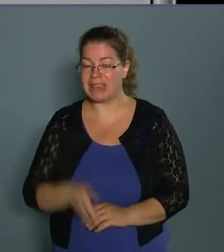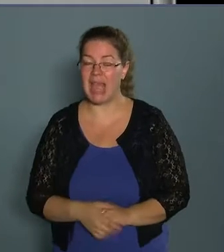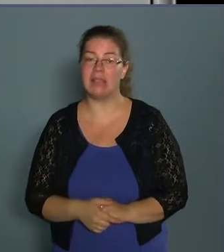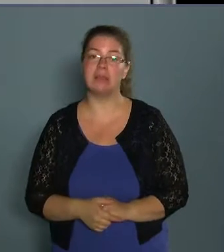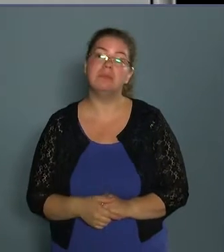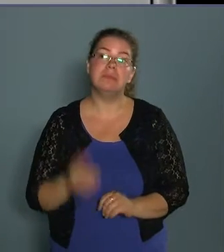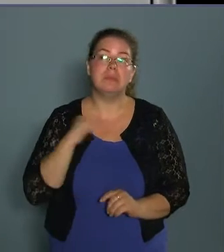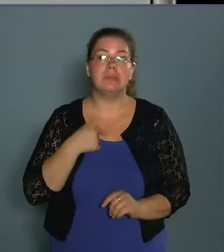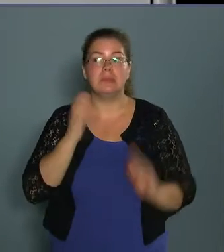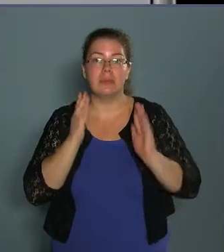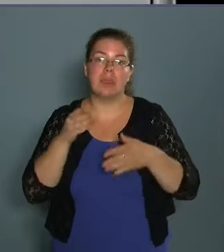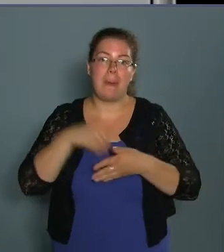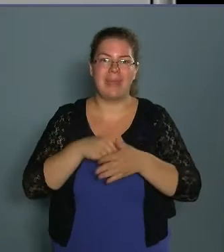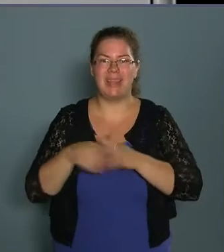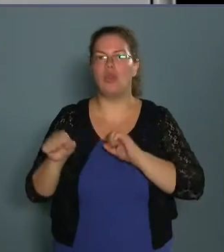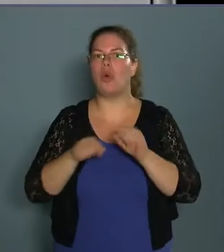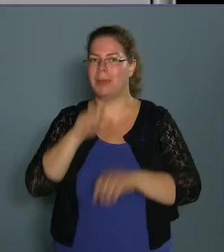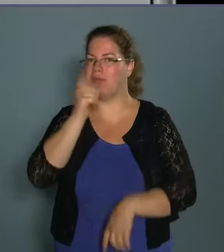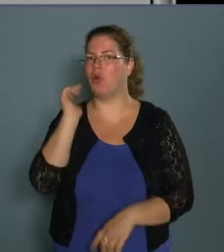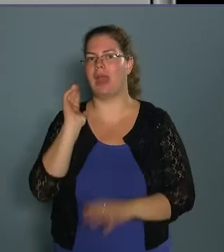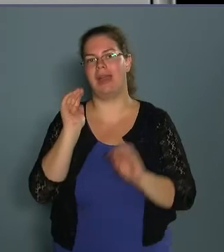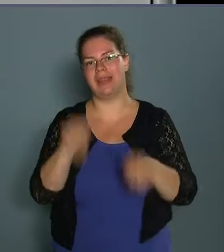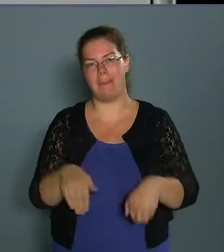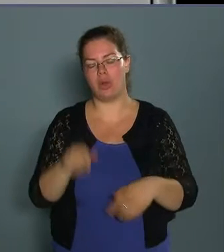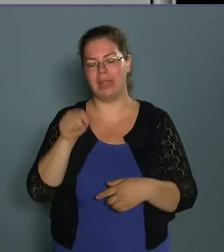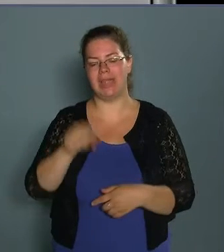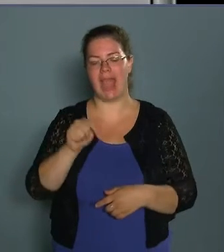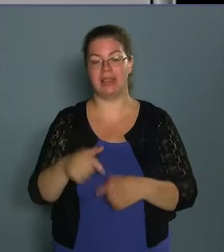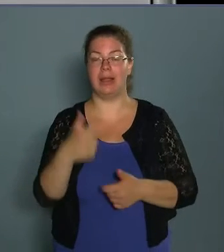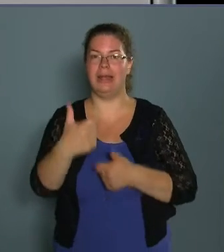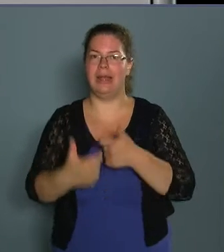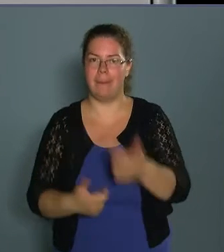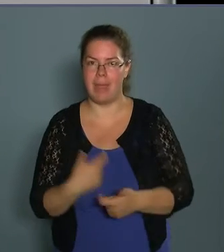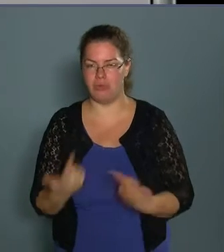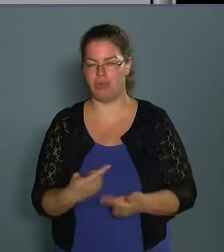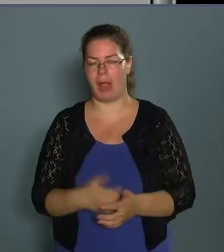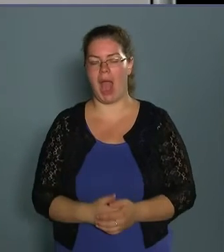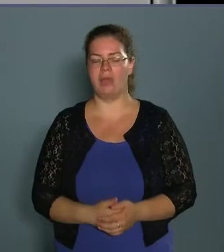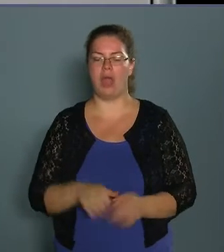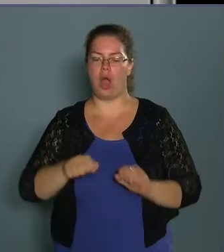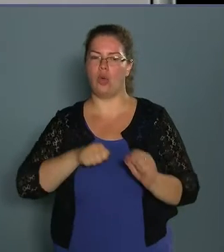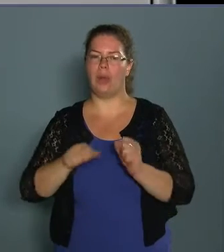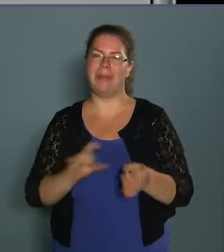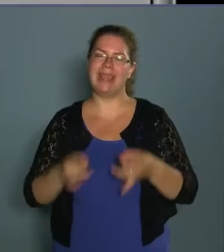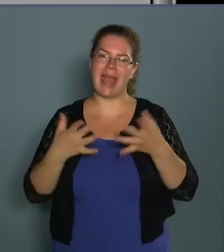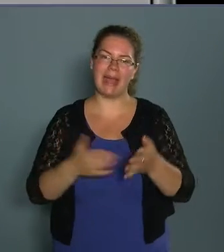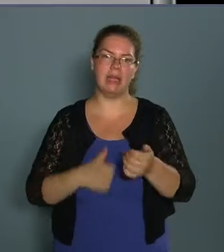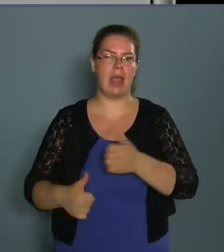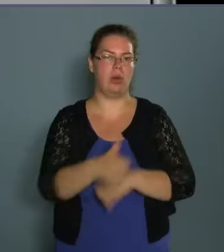teremtődik. Én nagyon bízom benne, hogy a kormány támogatni fogja ezt a lépésünket. A kormány